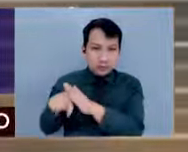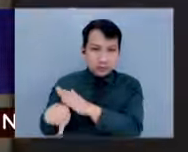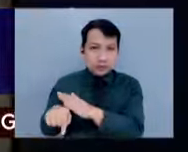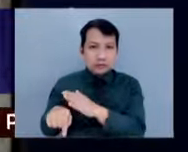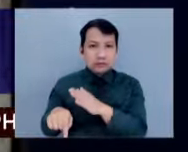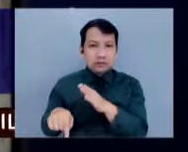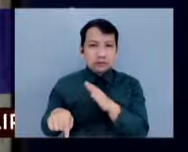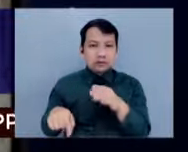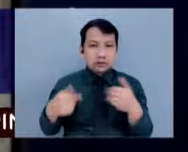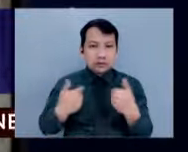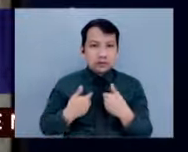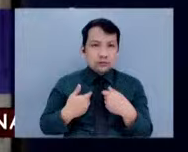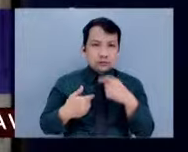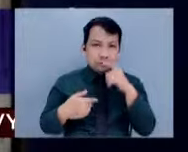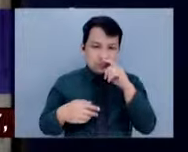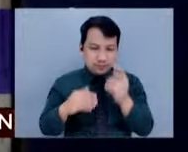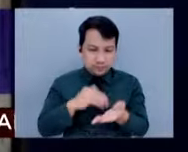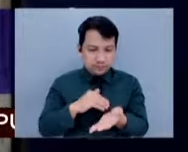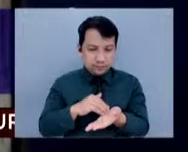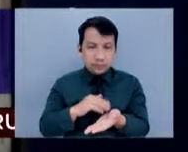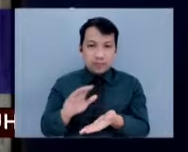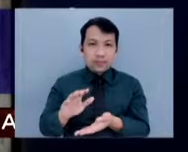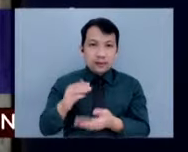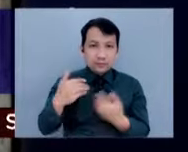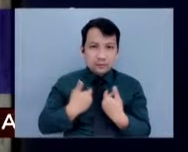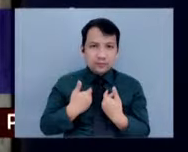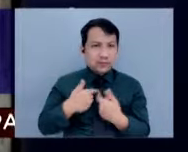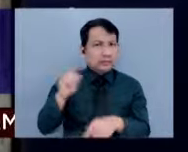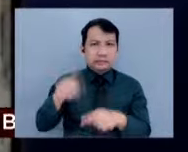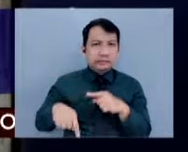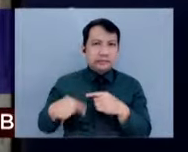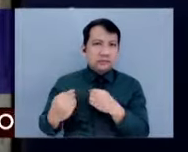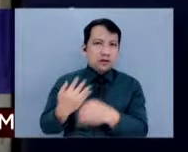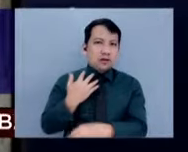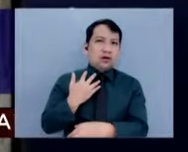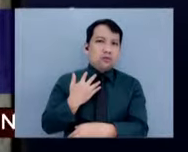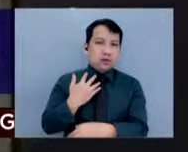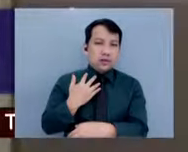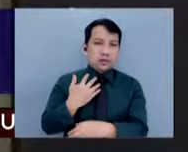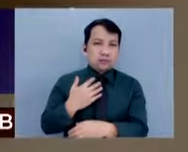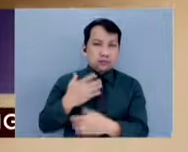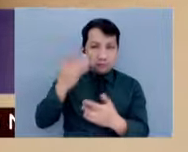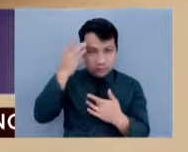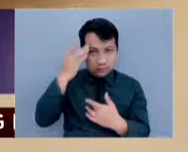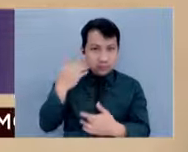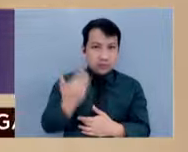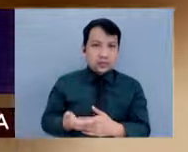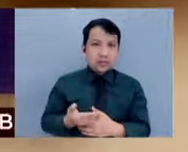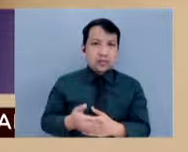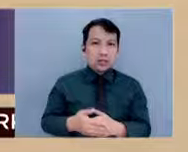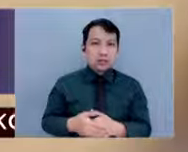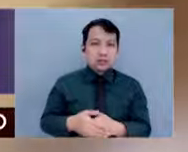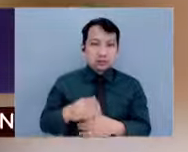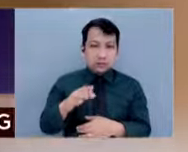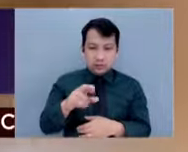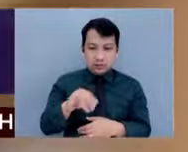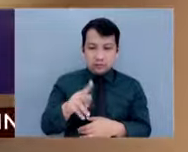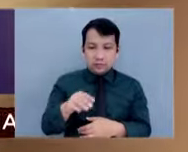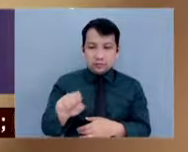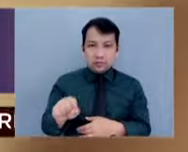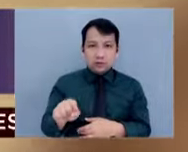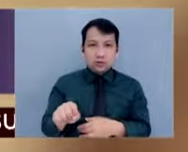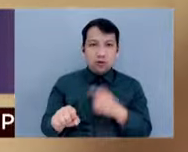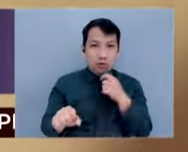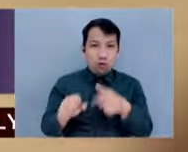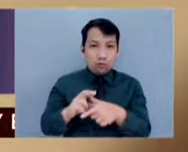sa veterinaryo, imposibleng mahawa pa ng rabies ang asong patay na. Pwede lang daw itong magka-rabies kung nakagat siya ng asong